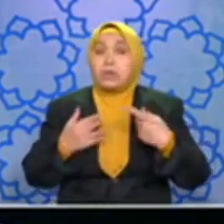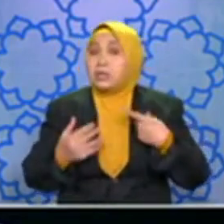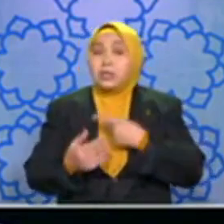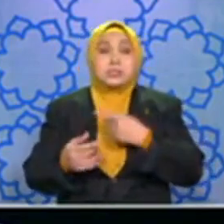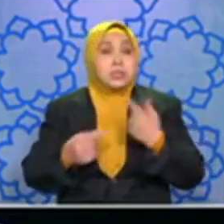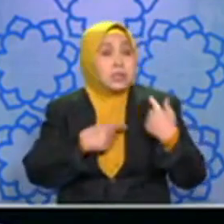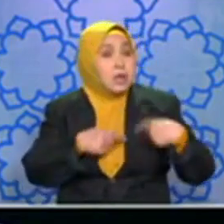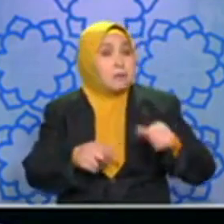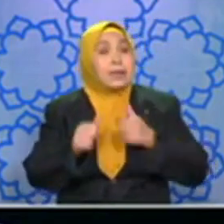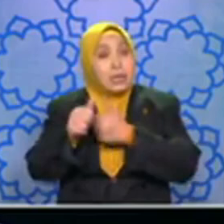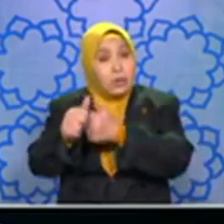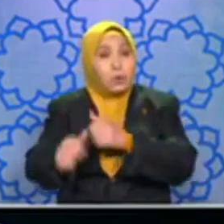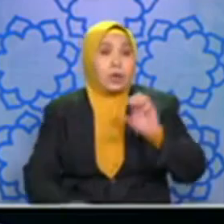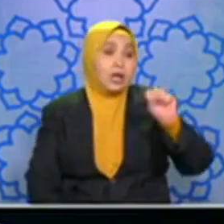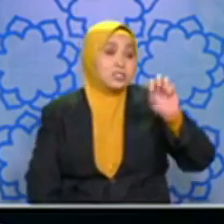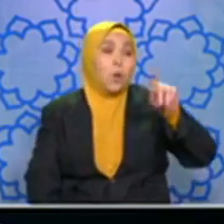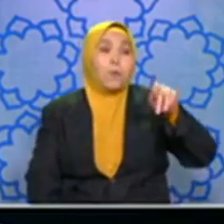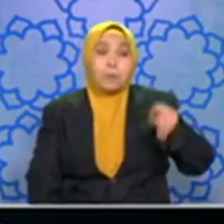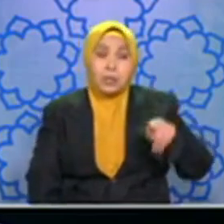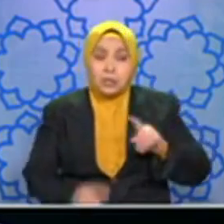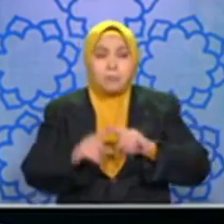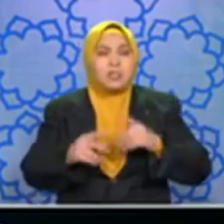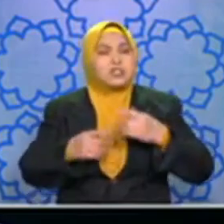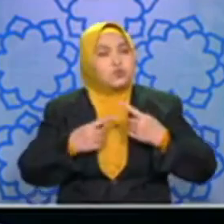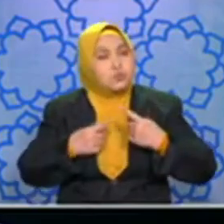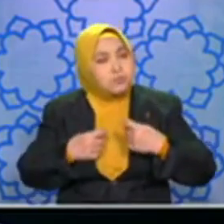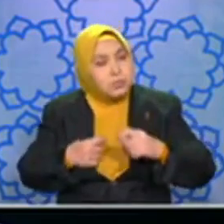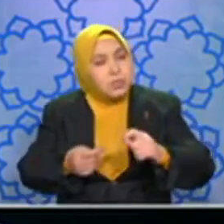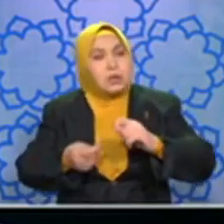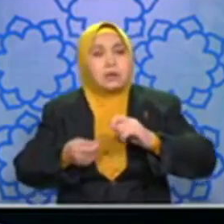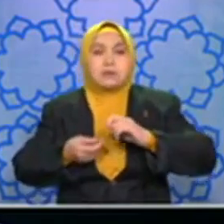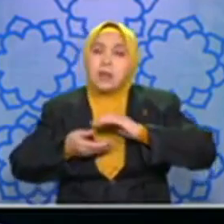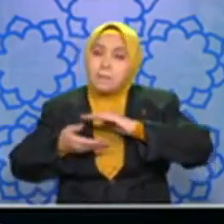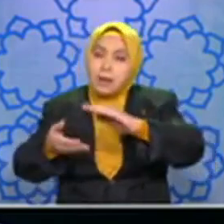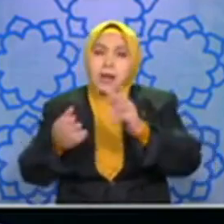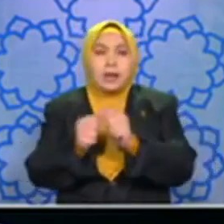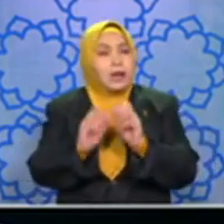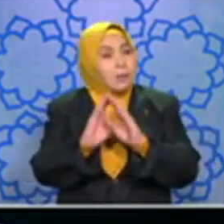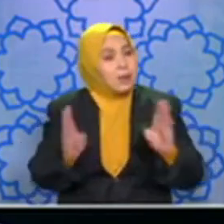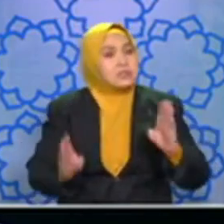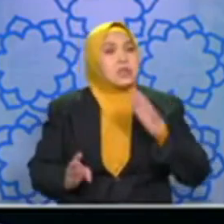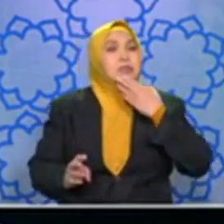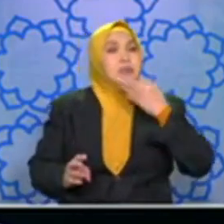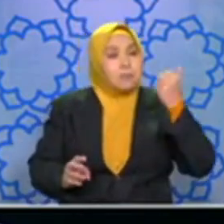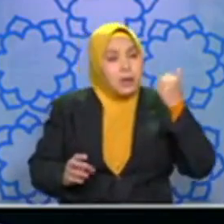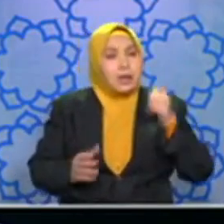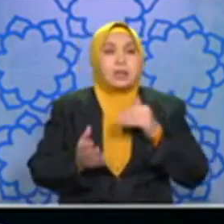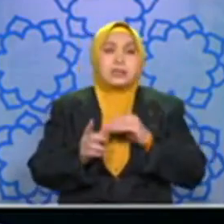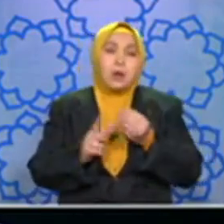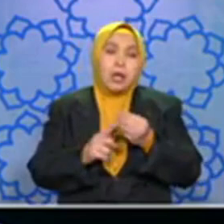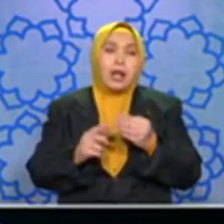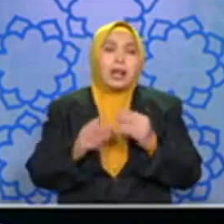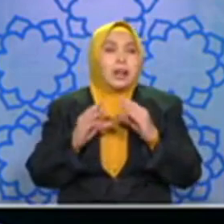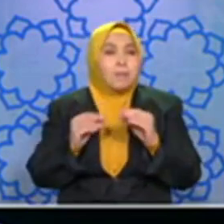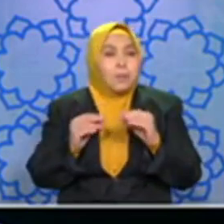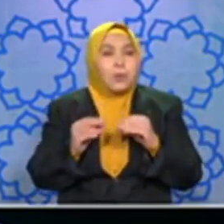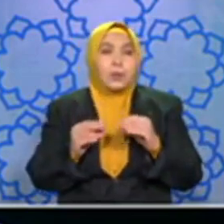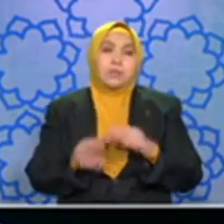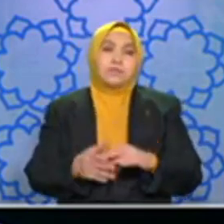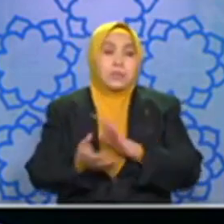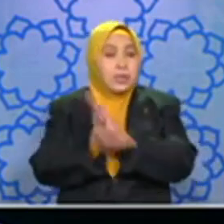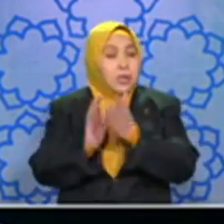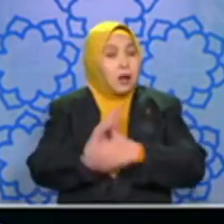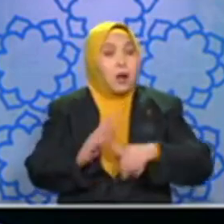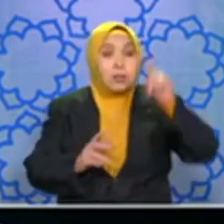SOP, tapi kita cuba sampaikan dengan bahasa yang terbaik ataupun yang lebih baik. Pada ayat 40 Allah